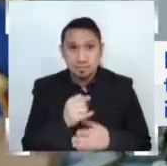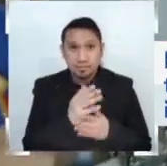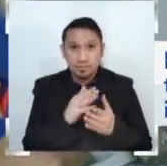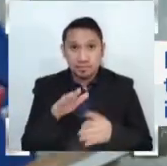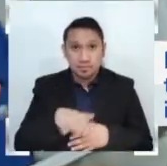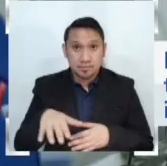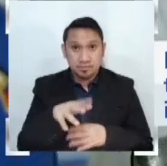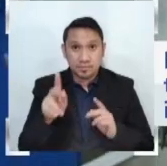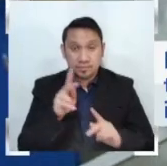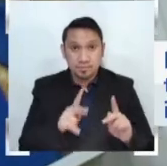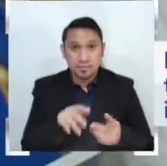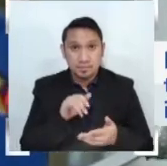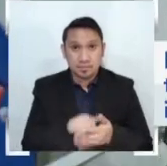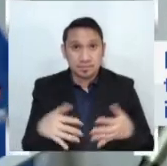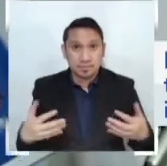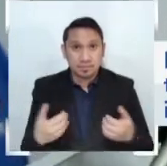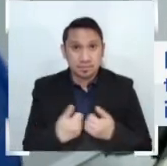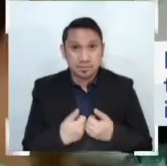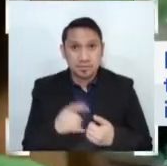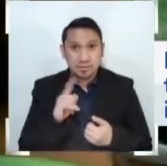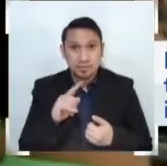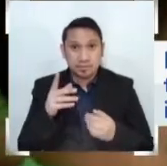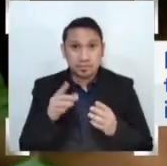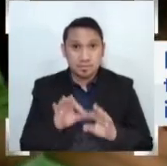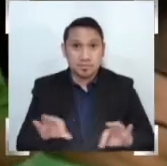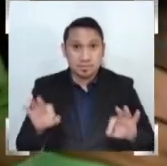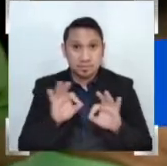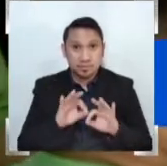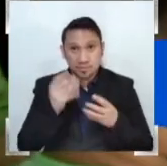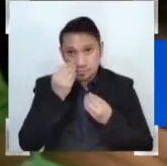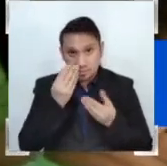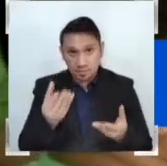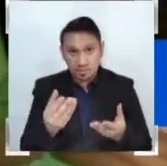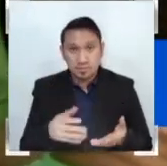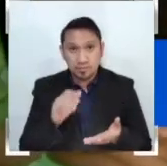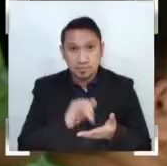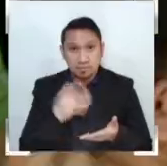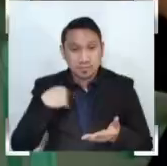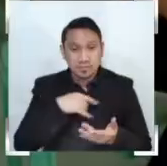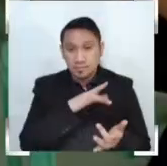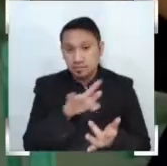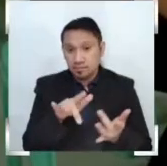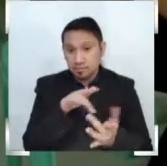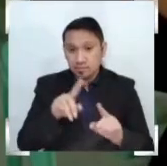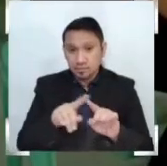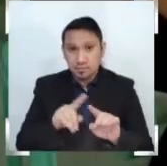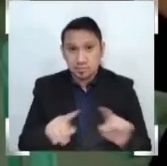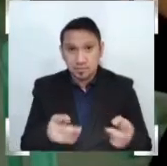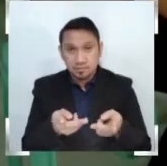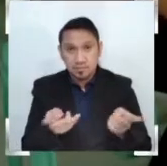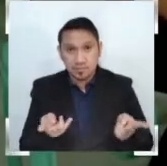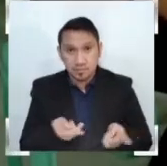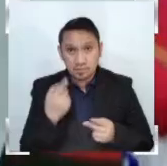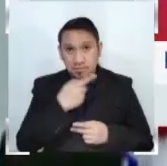Unang-unang challenge pa rin natin talaga lahat, information. Ano? That's why umiikot po tayo sa lahat ng mga lugar katulad nito because this is a